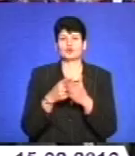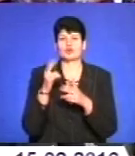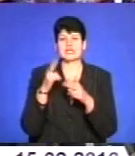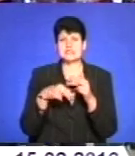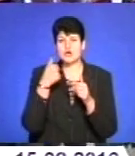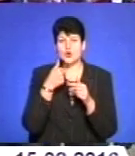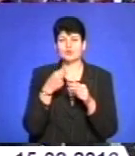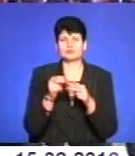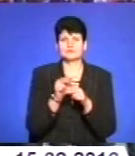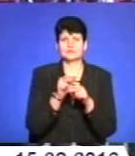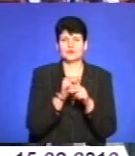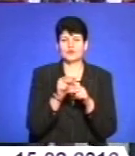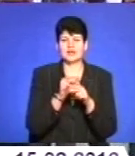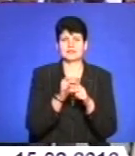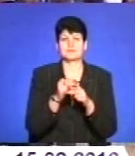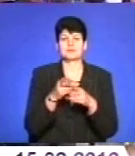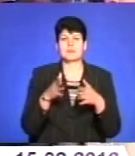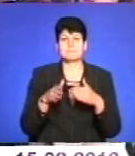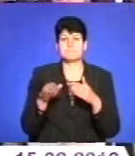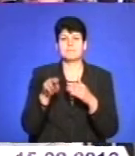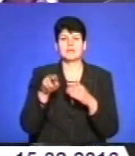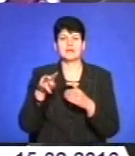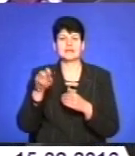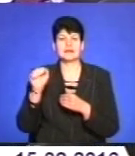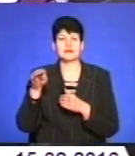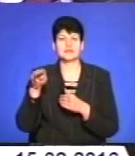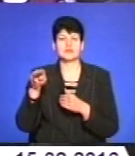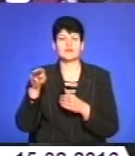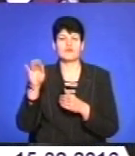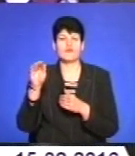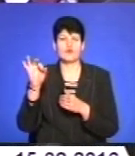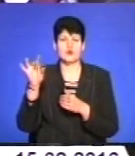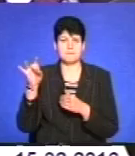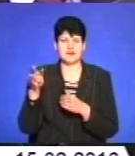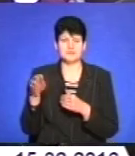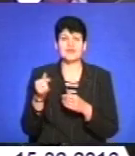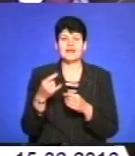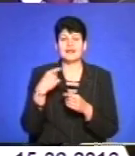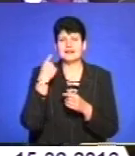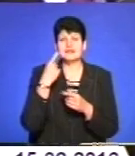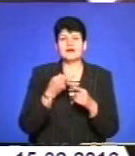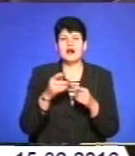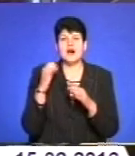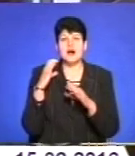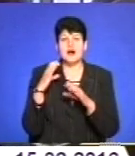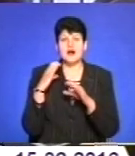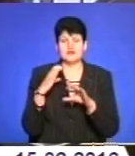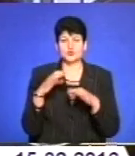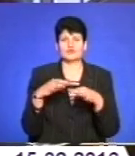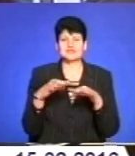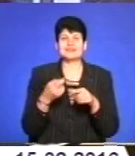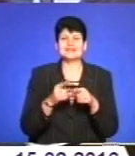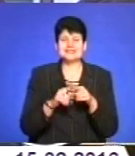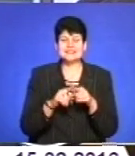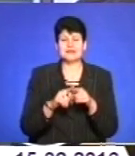іншу частину території, відремонтувати платформи. Автовокзал – це дійсно це лице міста, це ворота міста, це перше враження